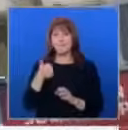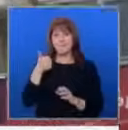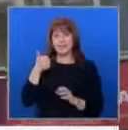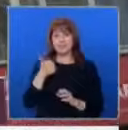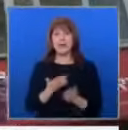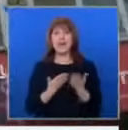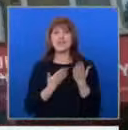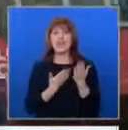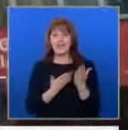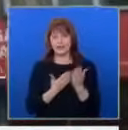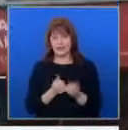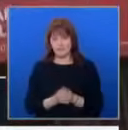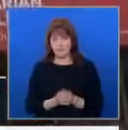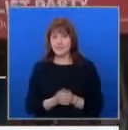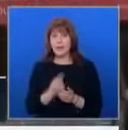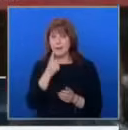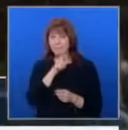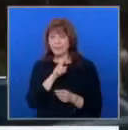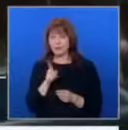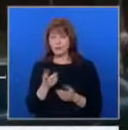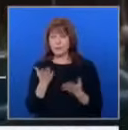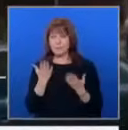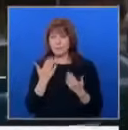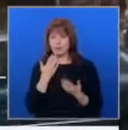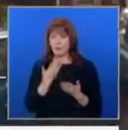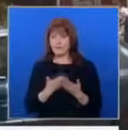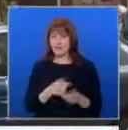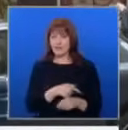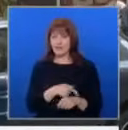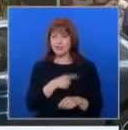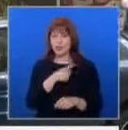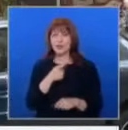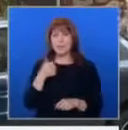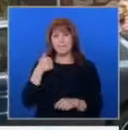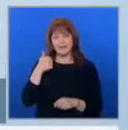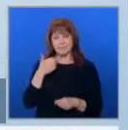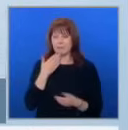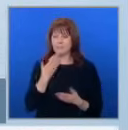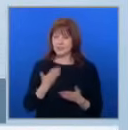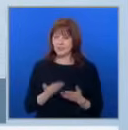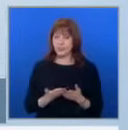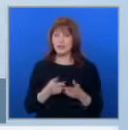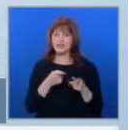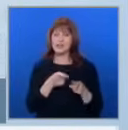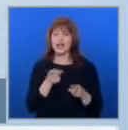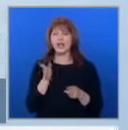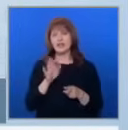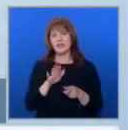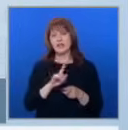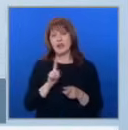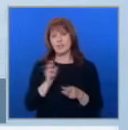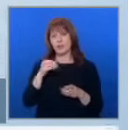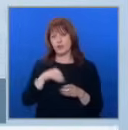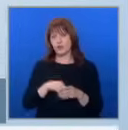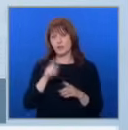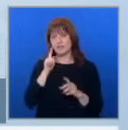Величие. Минути преди обявения час за среща на БСП с ГЕРБ от Позитано съобщиха, че изпълнителното бюро на партията е решил да не участват в